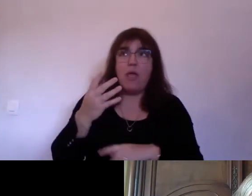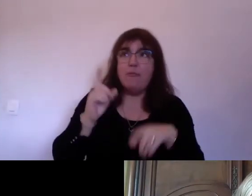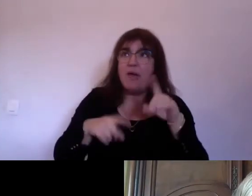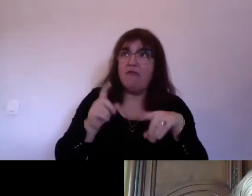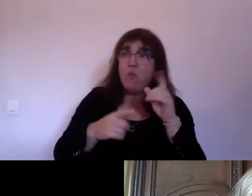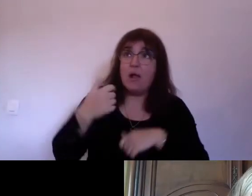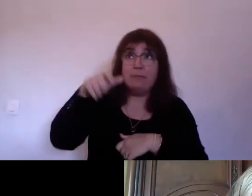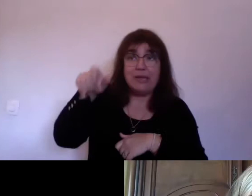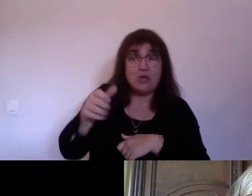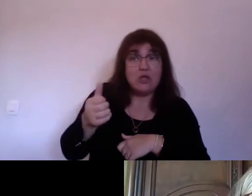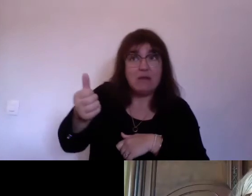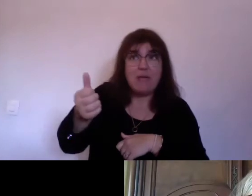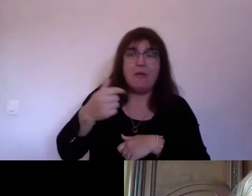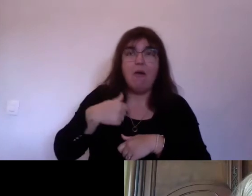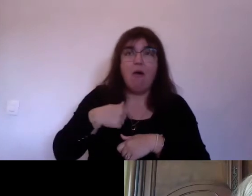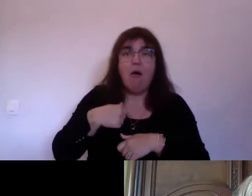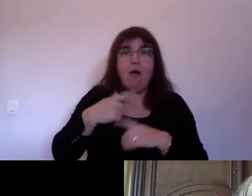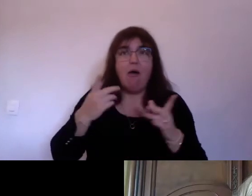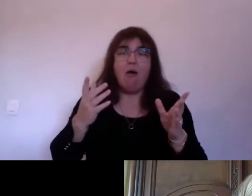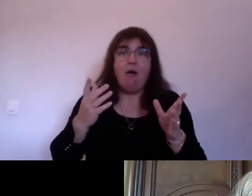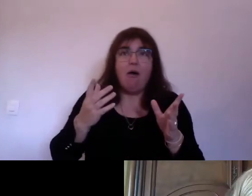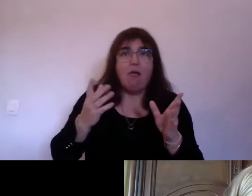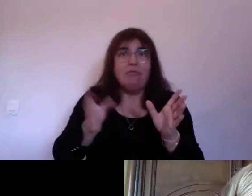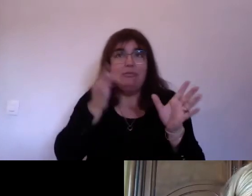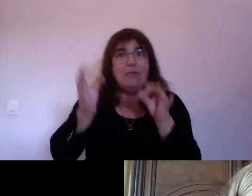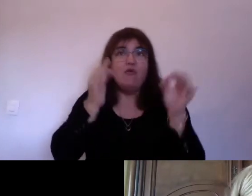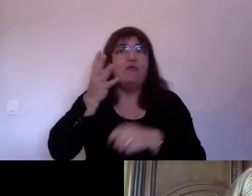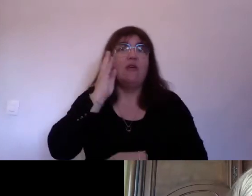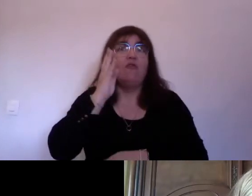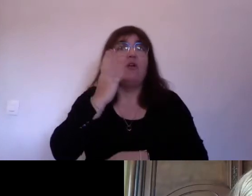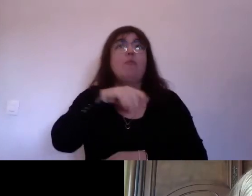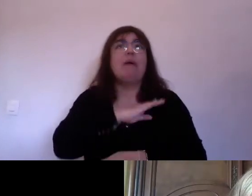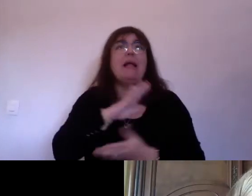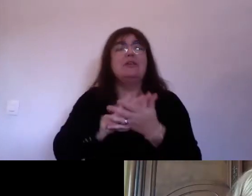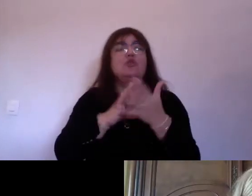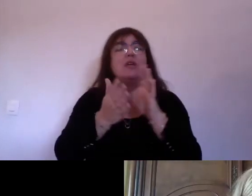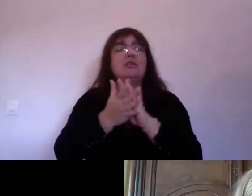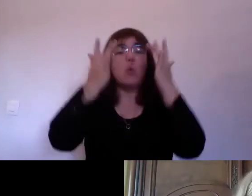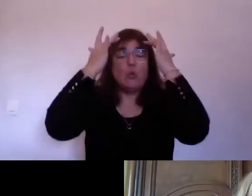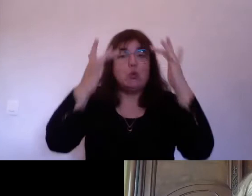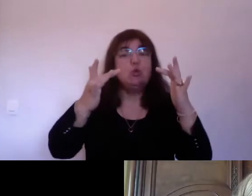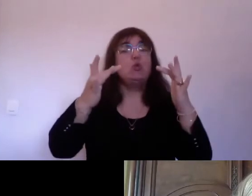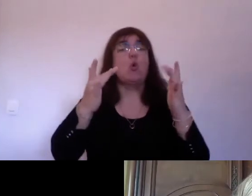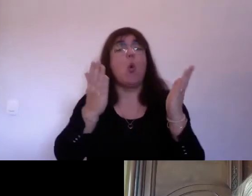peut-être retrouver ses conférences. Grâce à Culture et Hôpital et tous les musées dont on vient de parler,